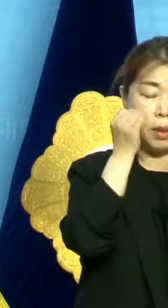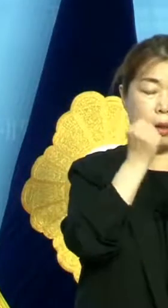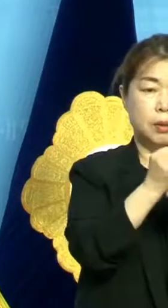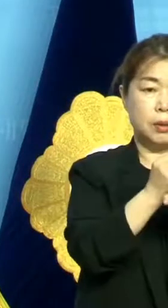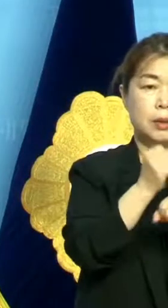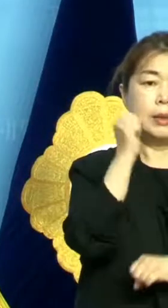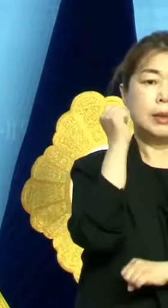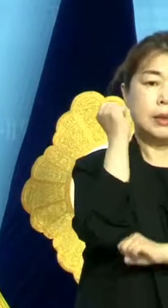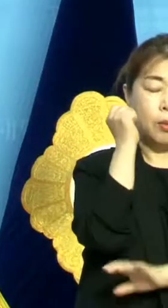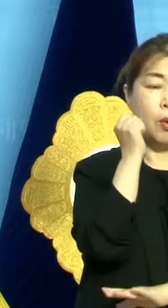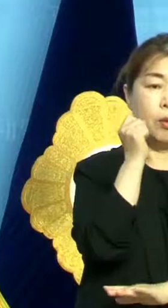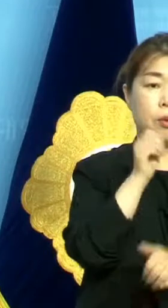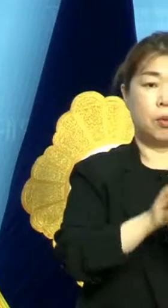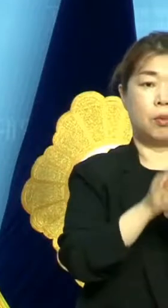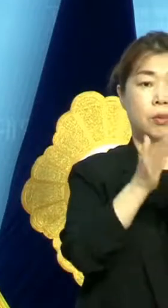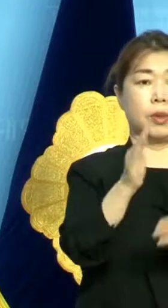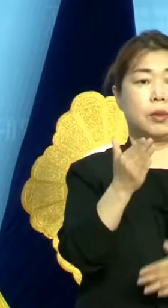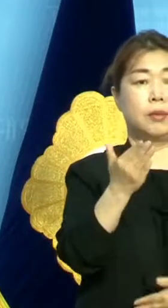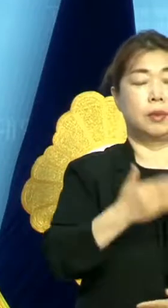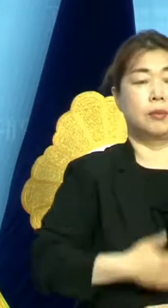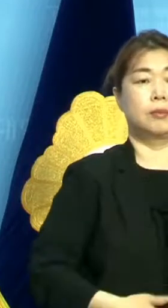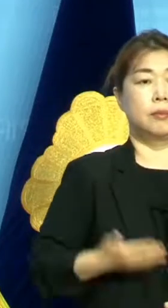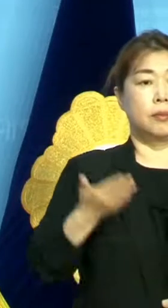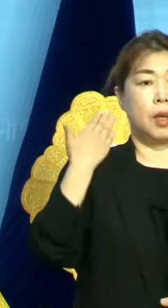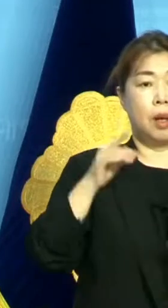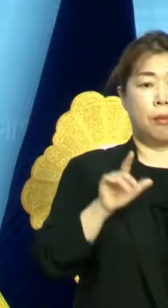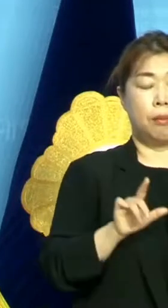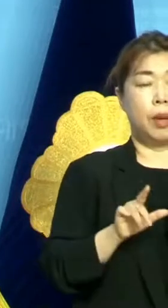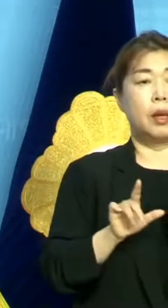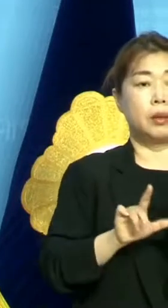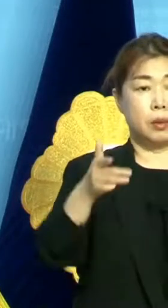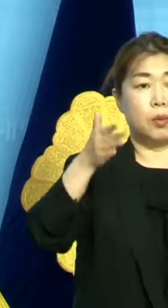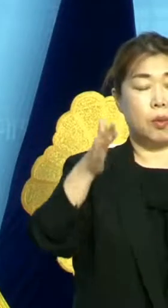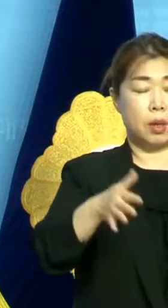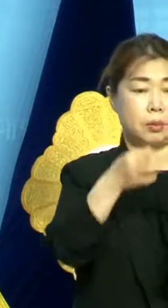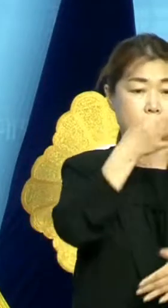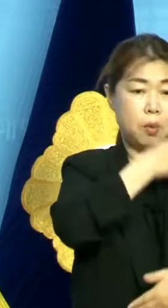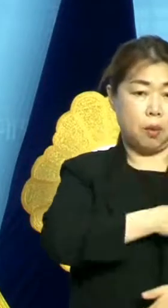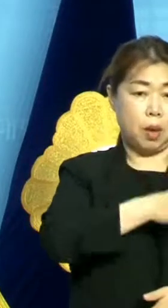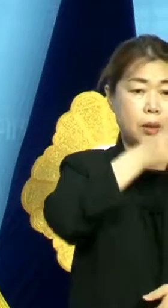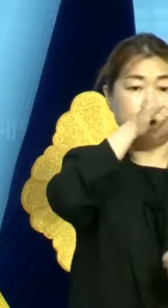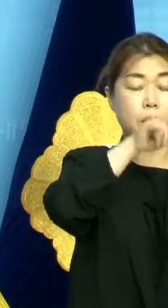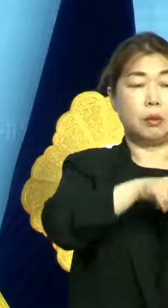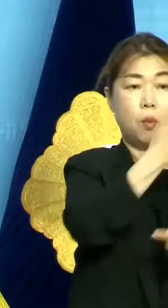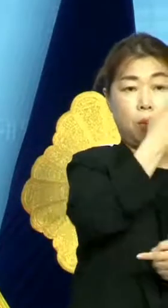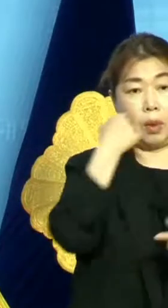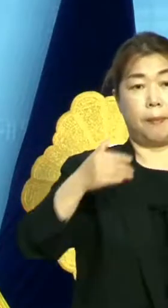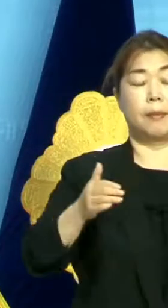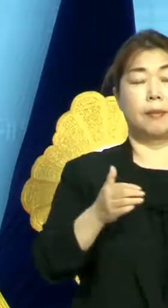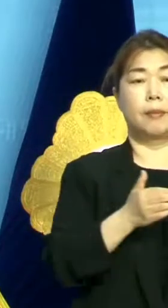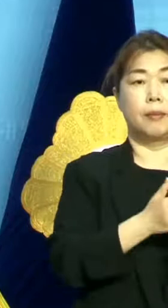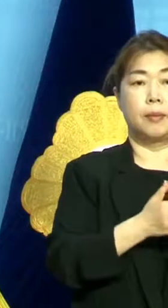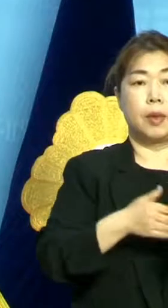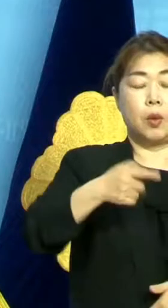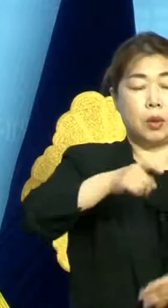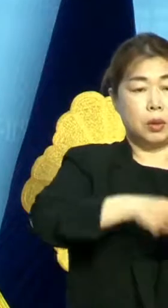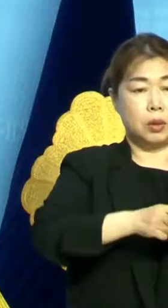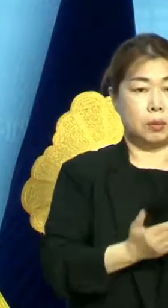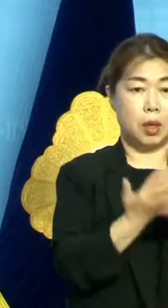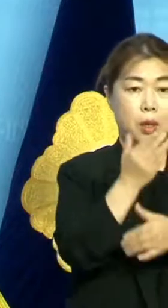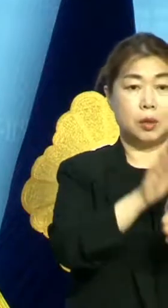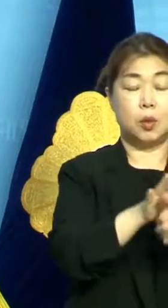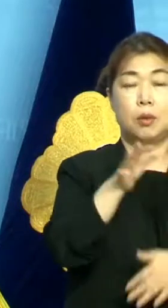단초가 되었습니다 지난 100일 동안 긴급 재난 지원금의 효과는 충분히 확인되었습니다 긴급 짠